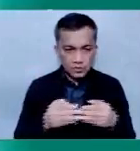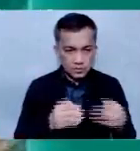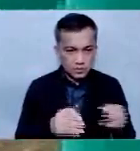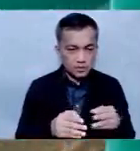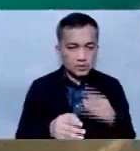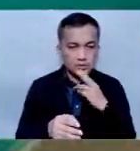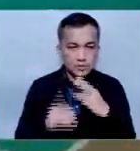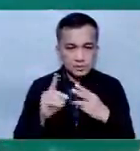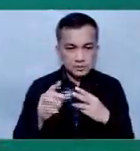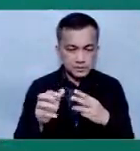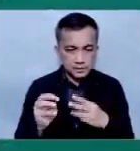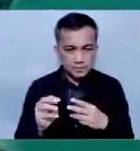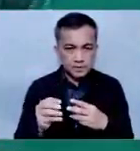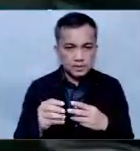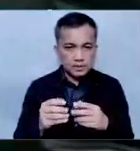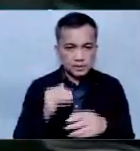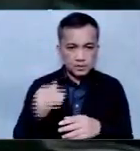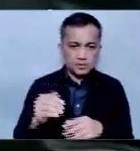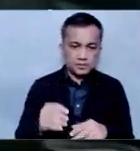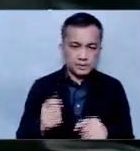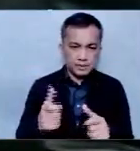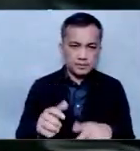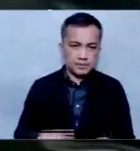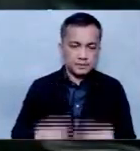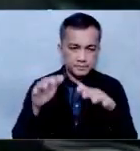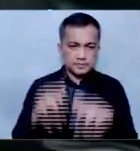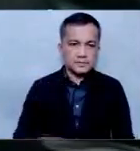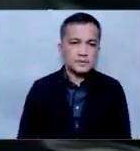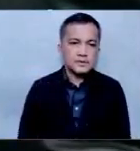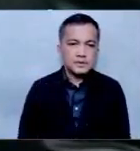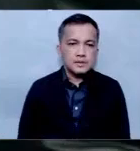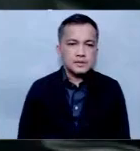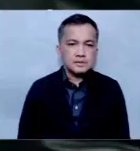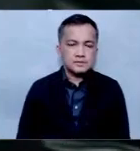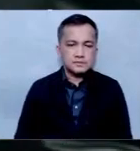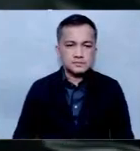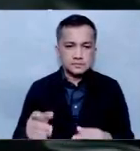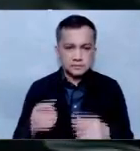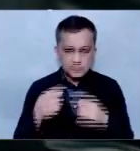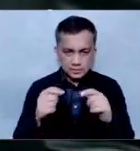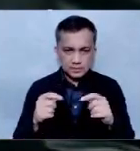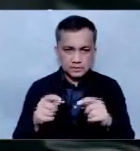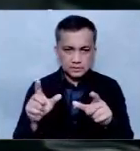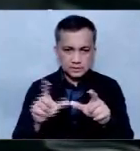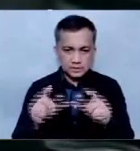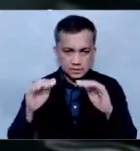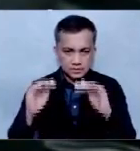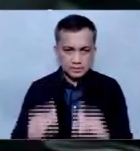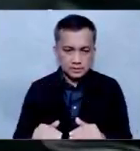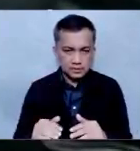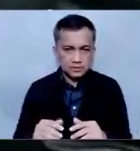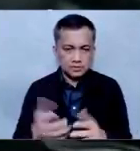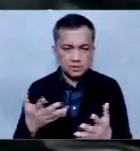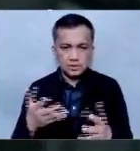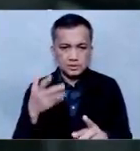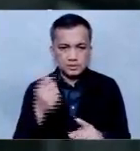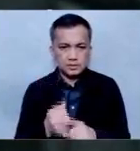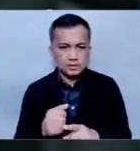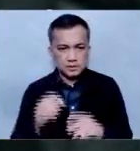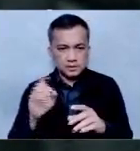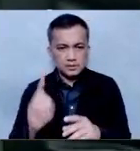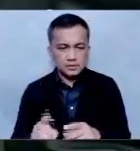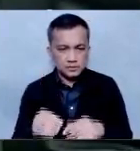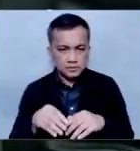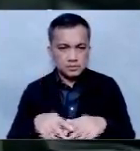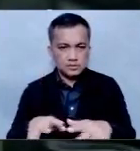para maiwasan ng biglang pagbaha. Let's try to get the levels as low as we can without affecting the downstream communities bago